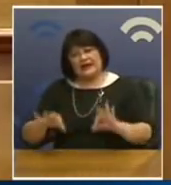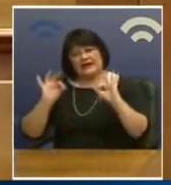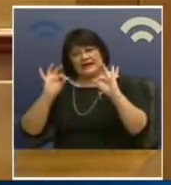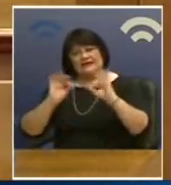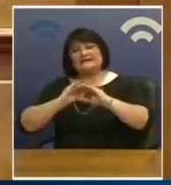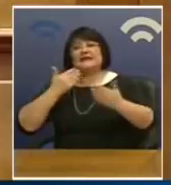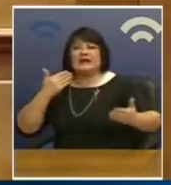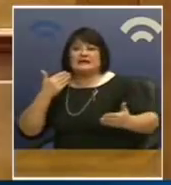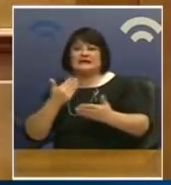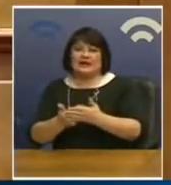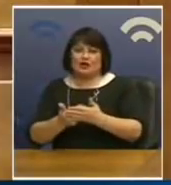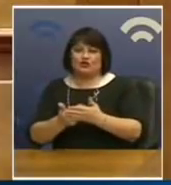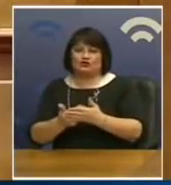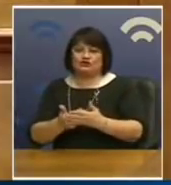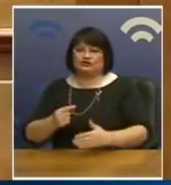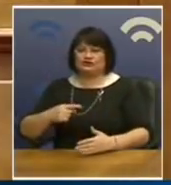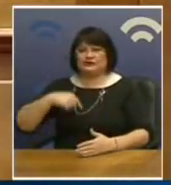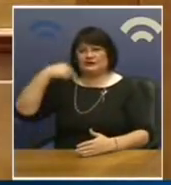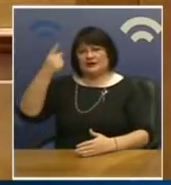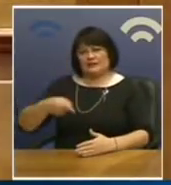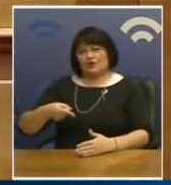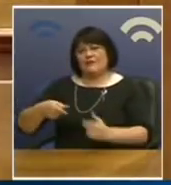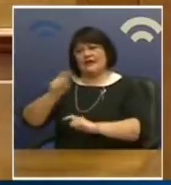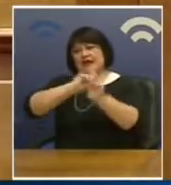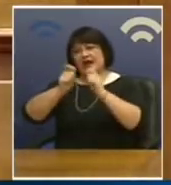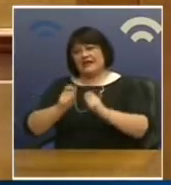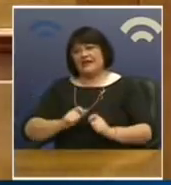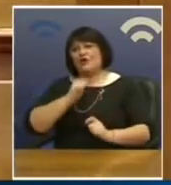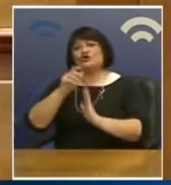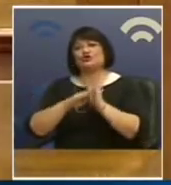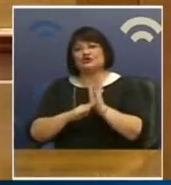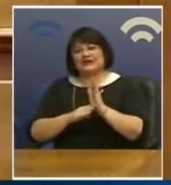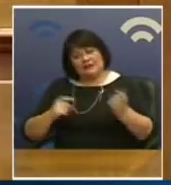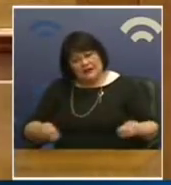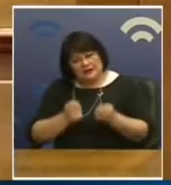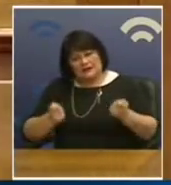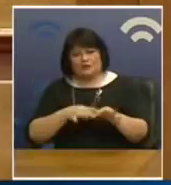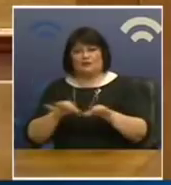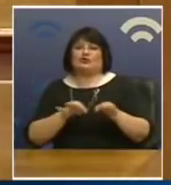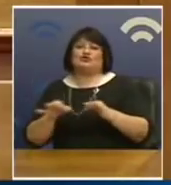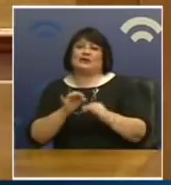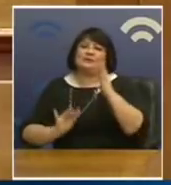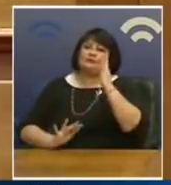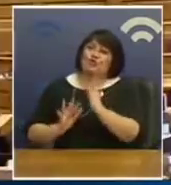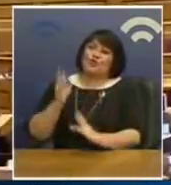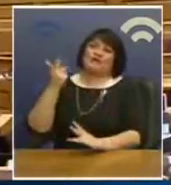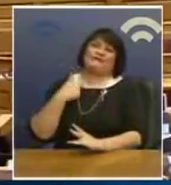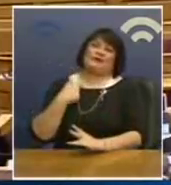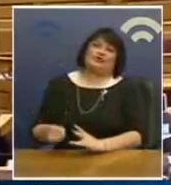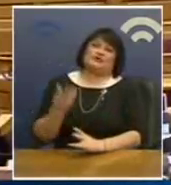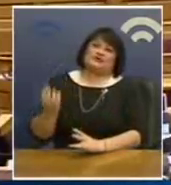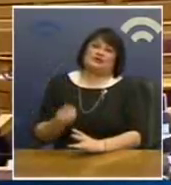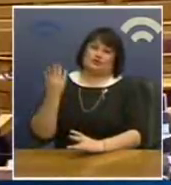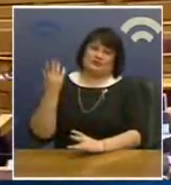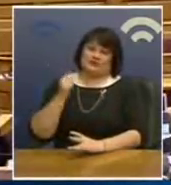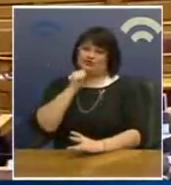ολοκληρώσει την επόμενη αναθεώρηση. Να υλοποιήσουμε αυτό το σχέδιο του προοδευτικού εξυγχρονισμού του